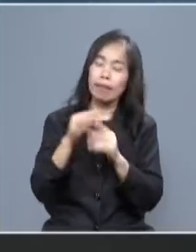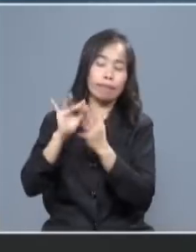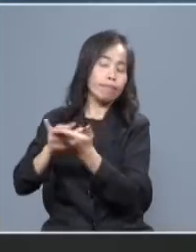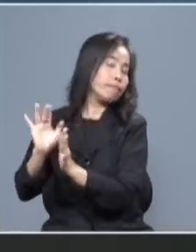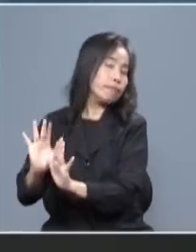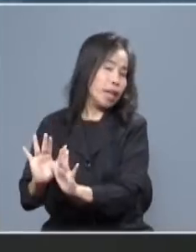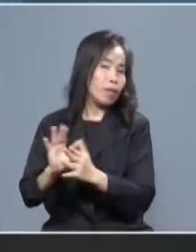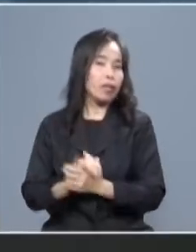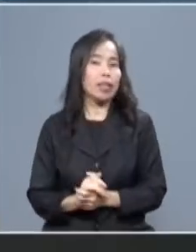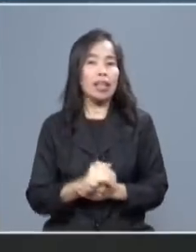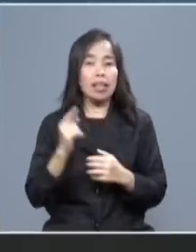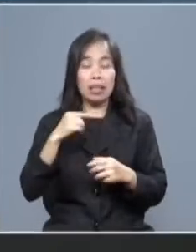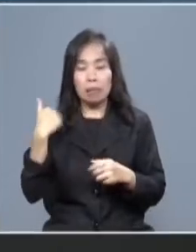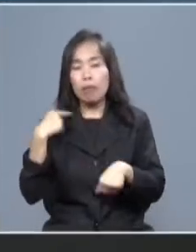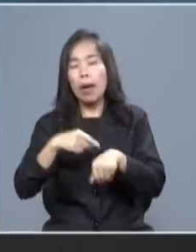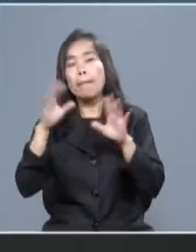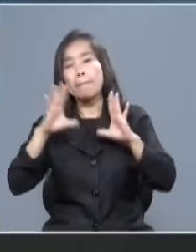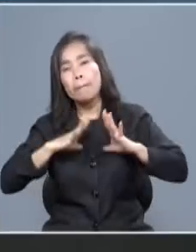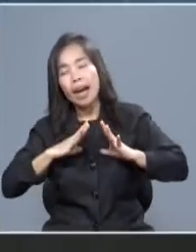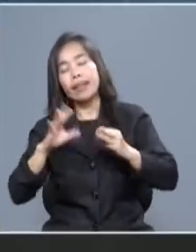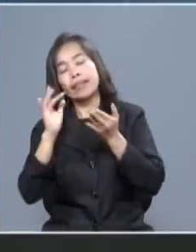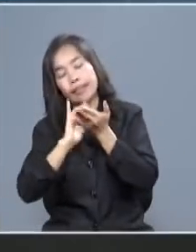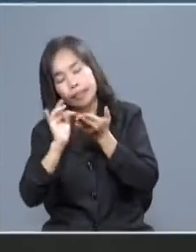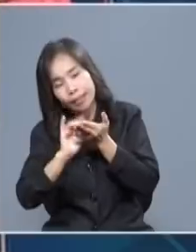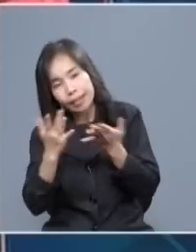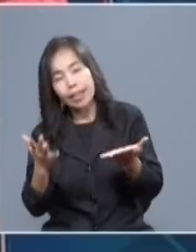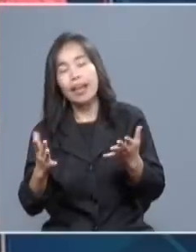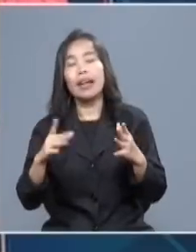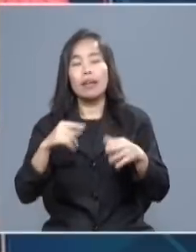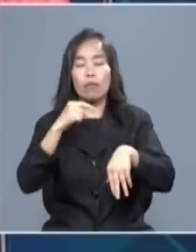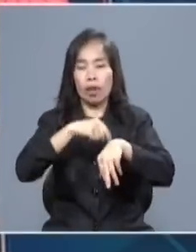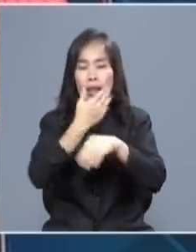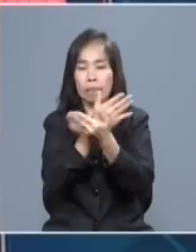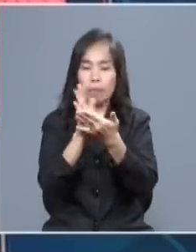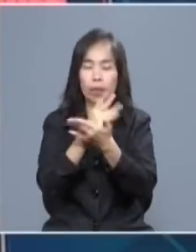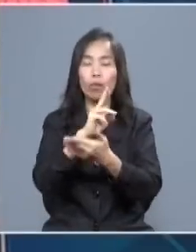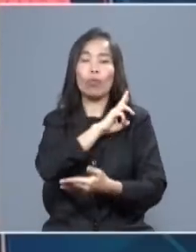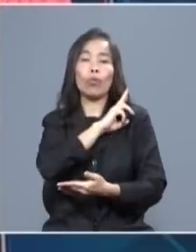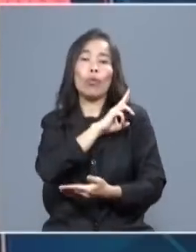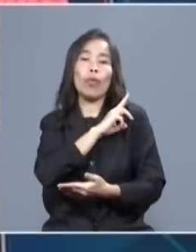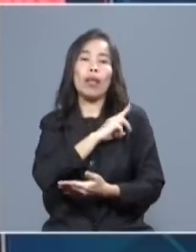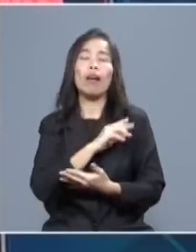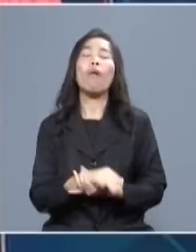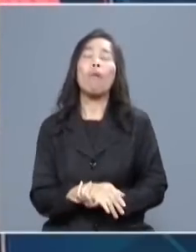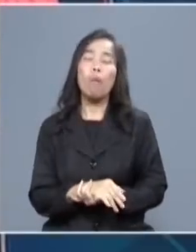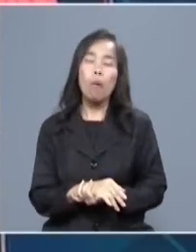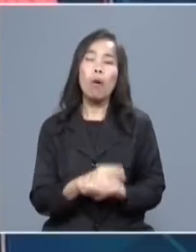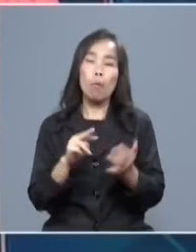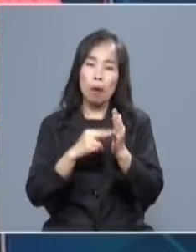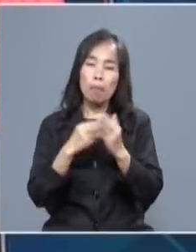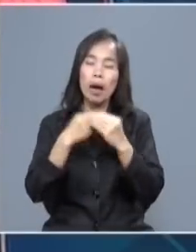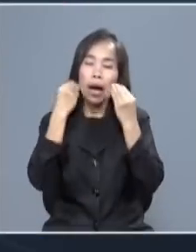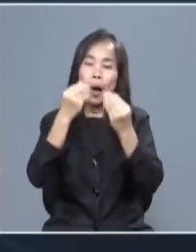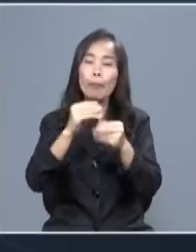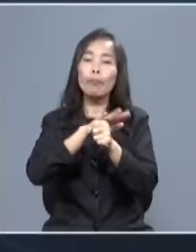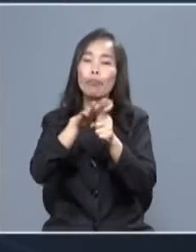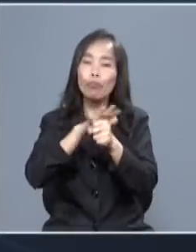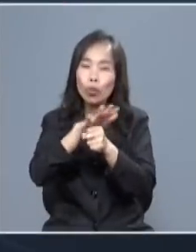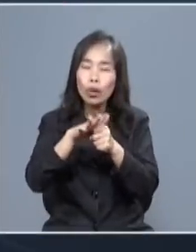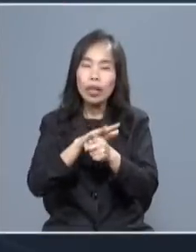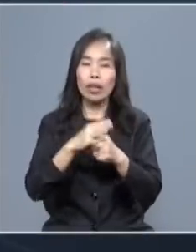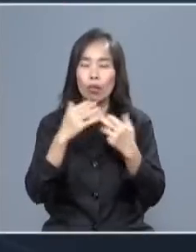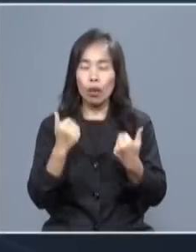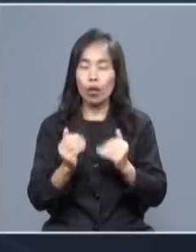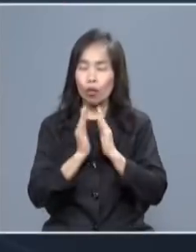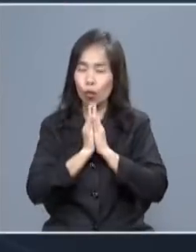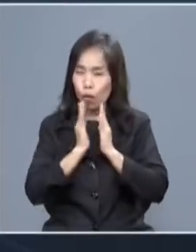รบกวนชีวิตประจำวันช่วงไหนเป็นเวลาที่เราควรจะไปเล่นอืก็สรุปแล้วนี่ก็คือใช้แต่พอเหมาะพอดีนะคะตอนนี้ต้องขอบคุณ